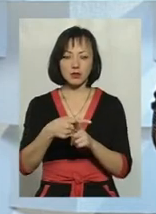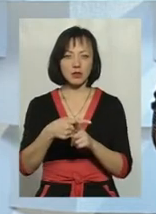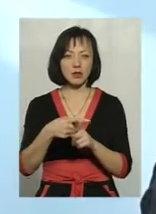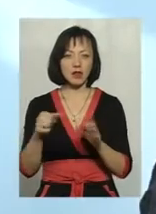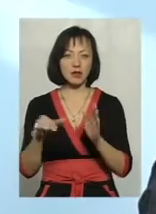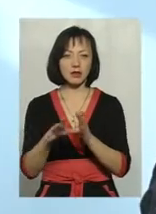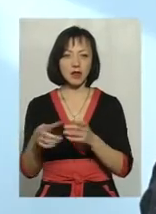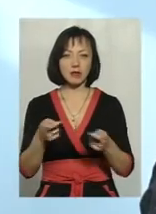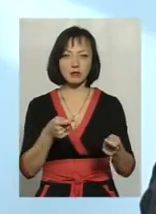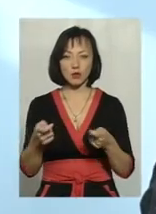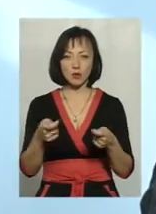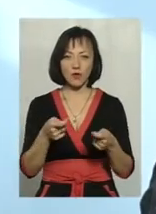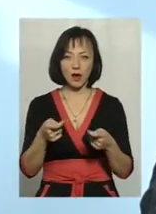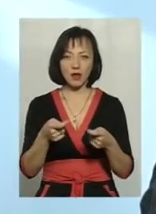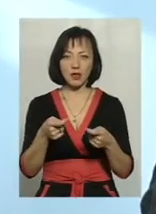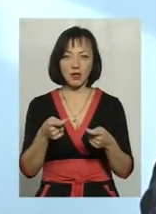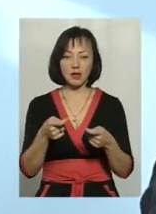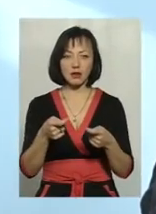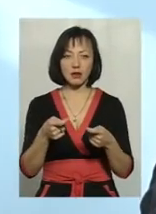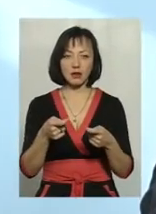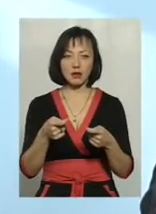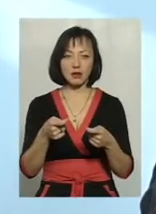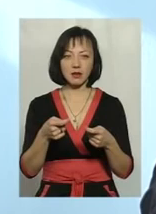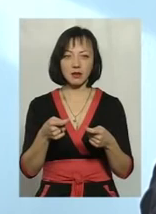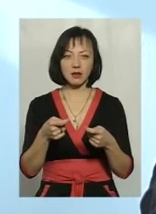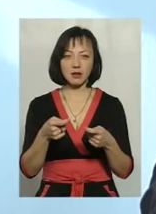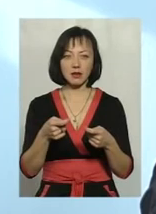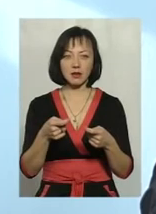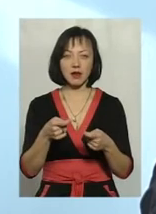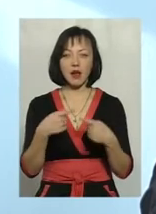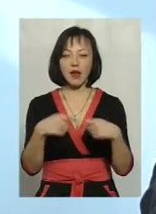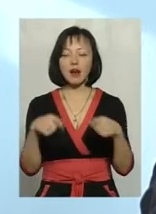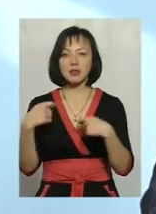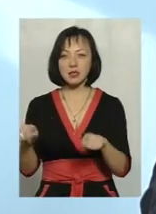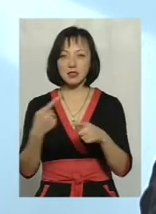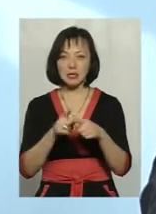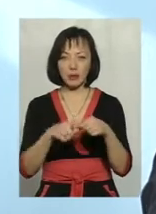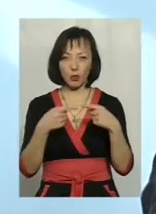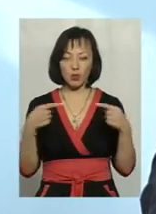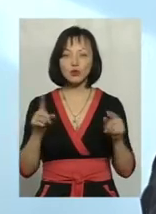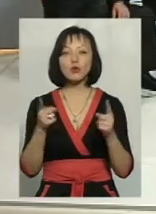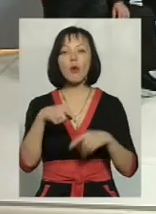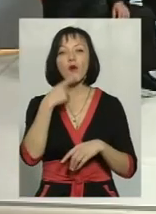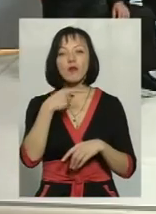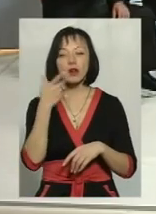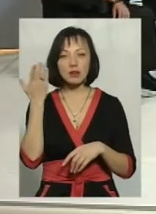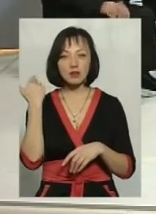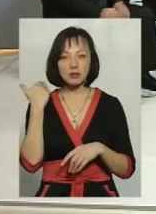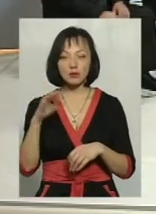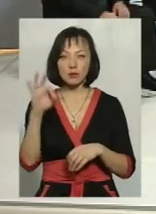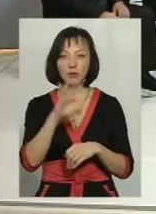електронне адміністрування реалізації підакцизної продукції. Власне, ми чому говорили якраз колеги